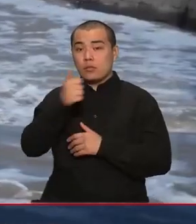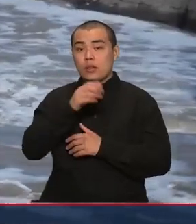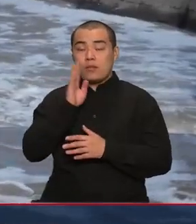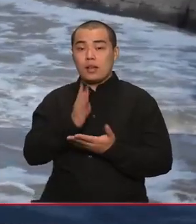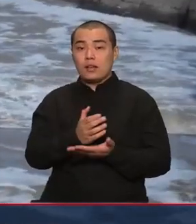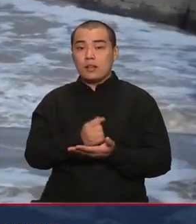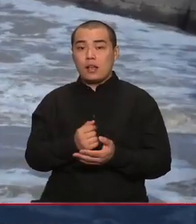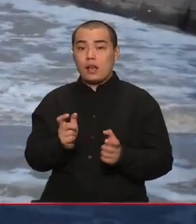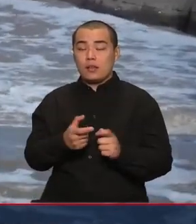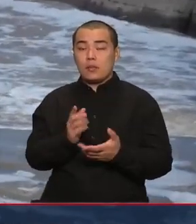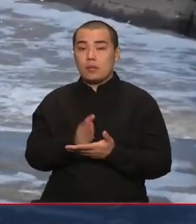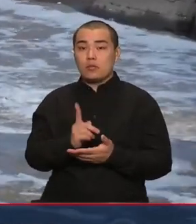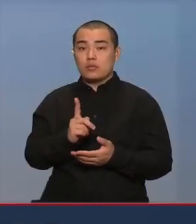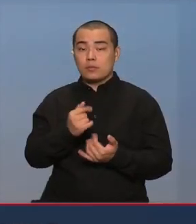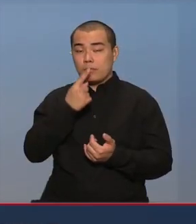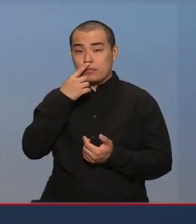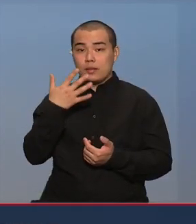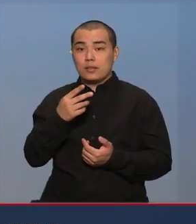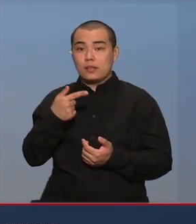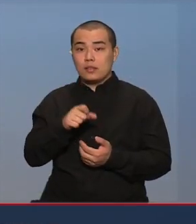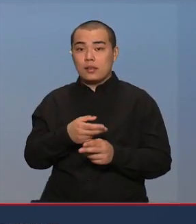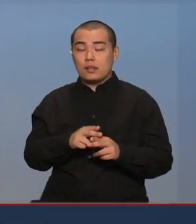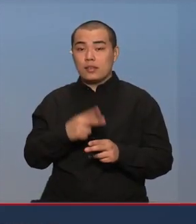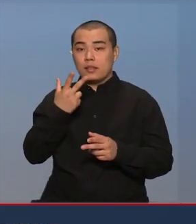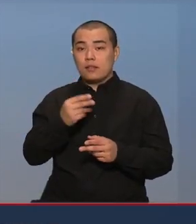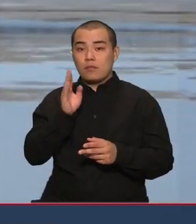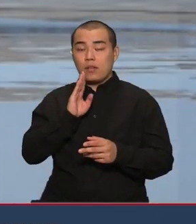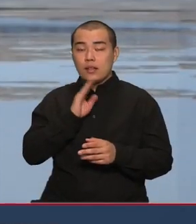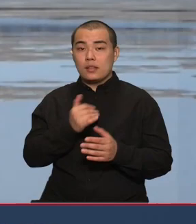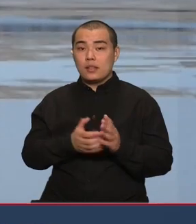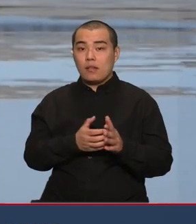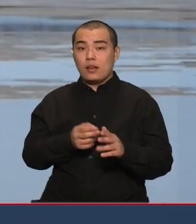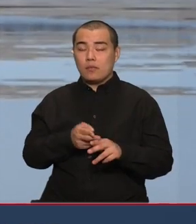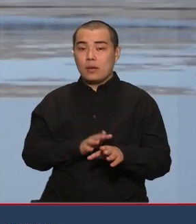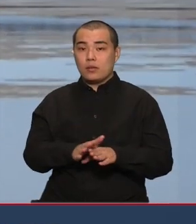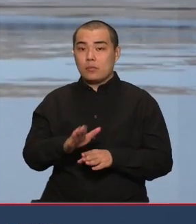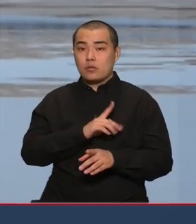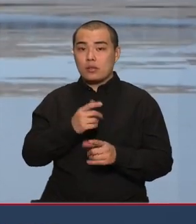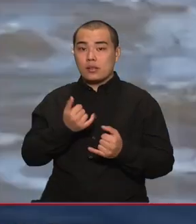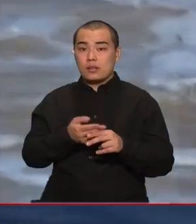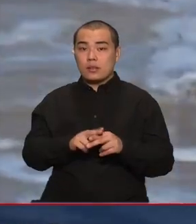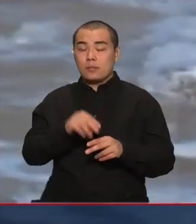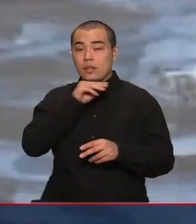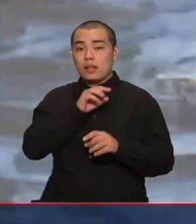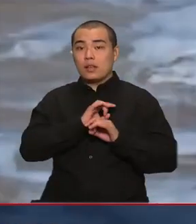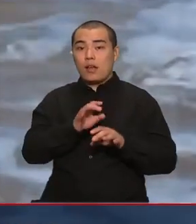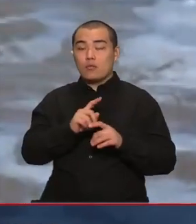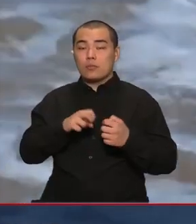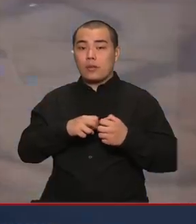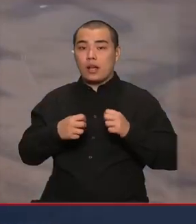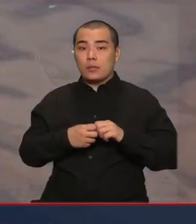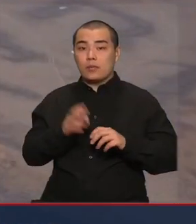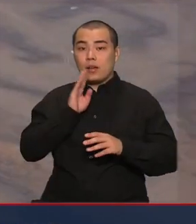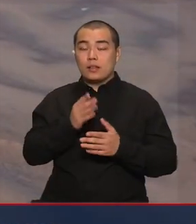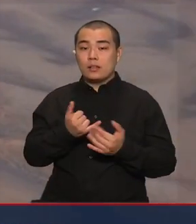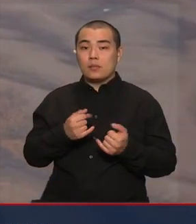хранилище сократились, однако буквально на прошлой неделе за 3 дня дефицит восполнился за счет талой воды. Специалисты говорят, что в этом году проблем с нехваткой